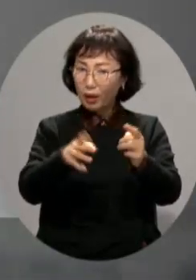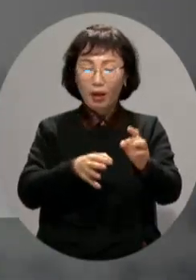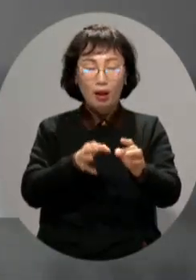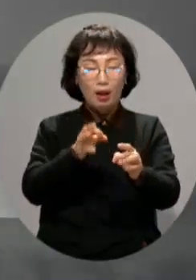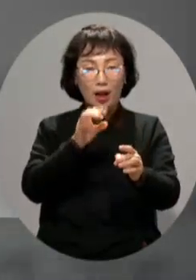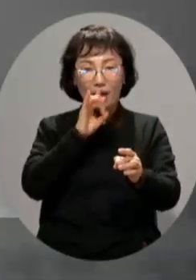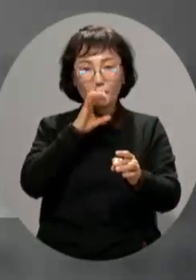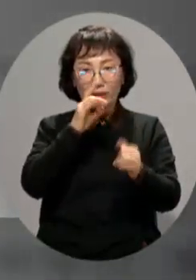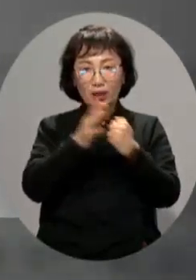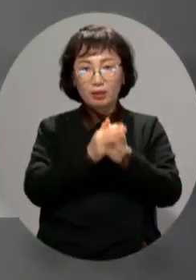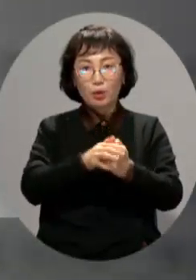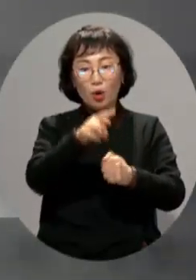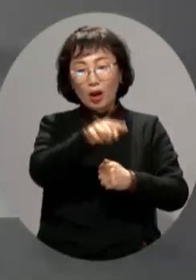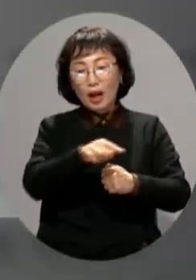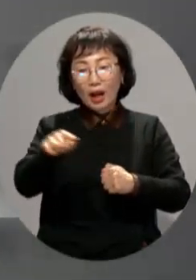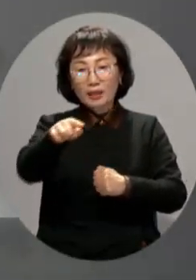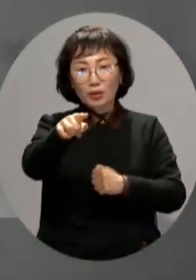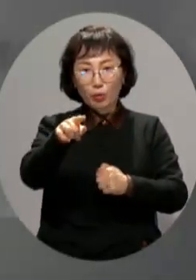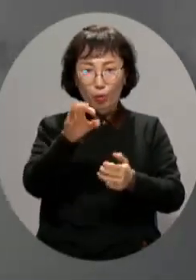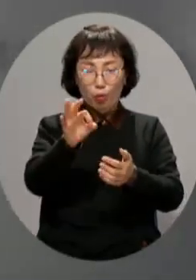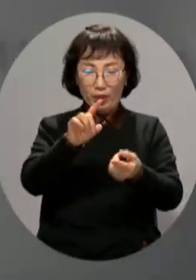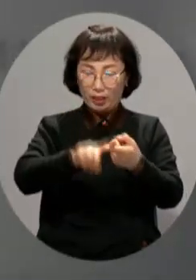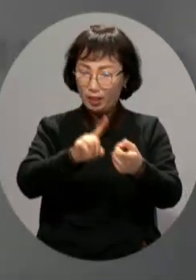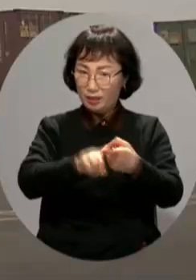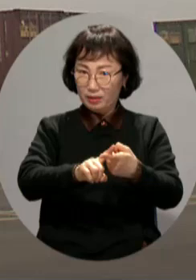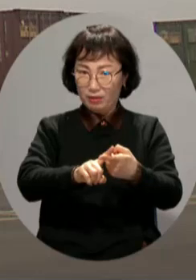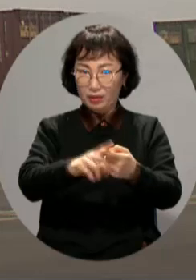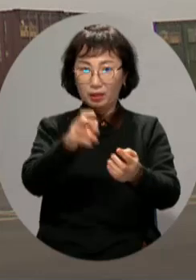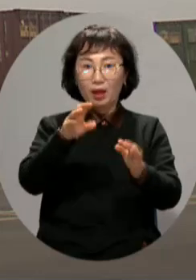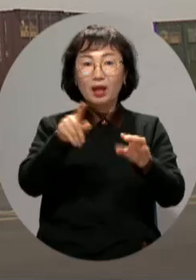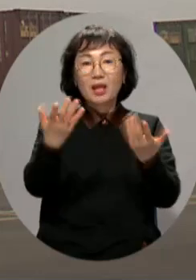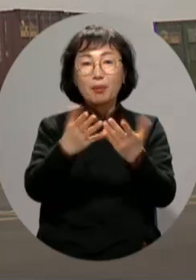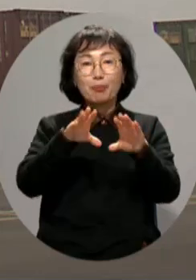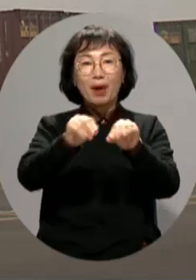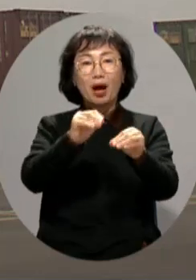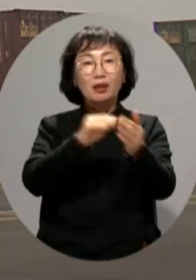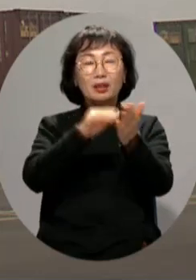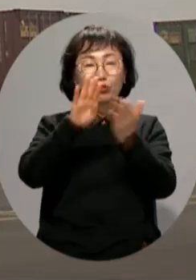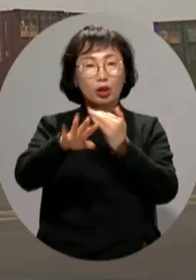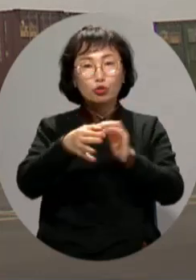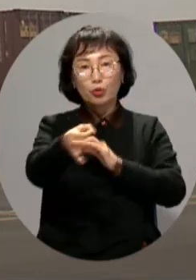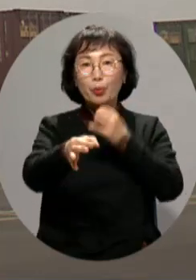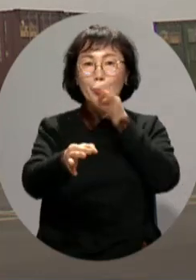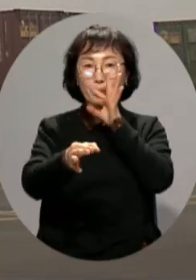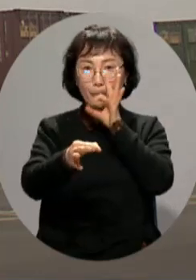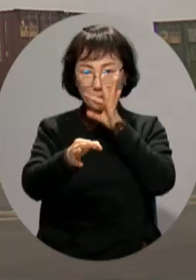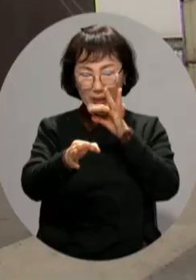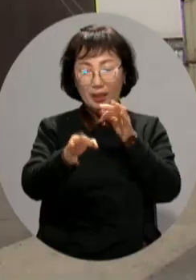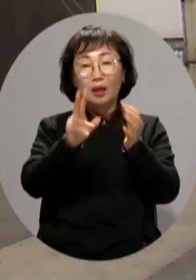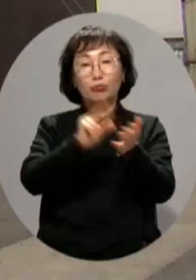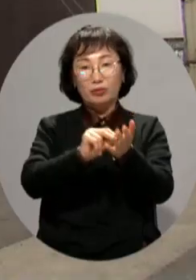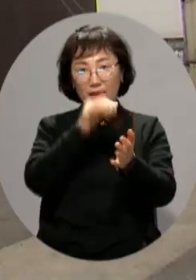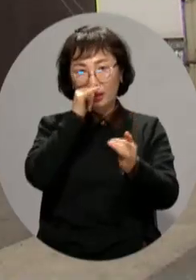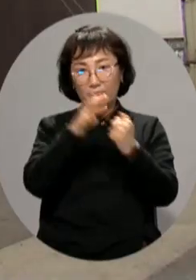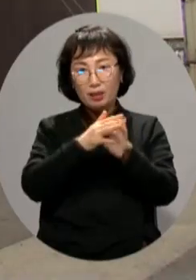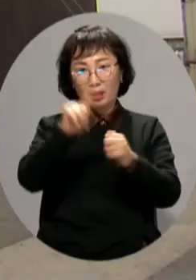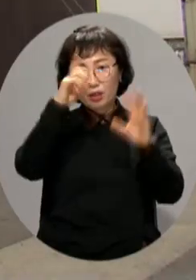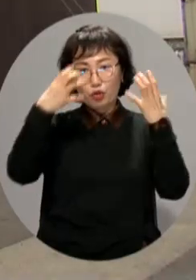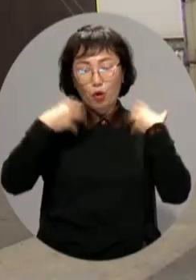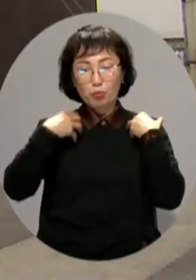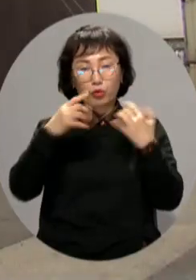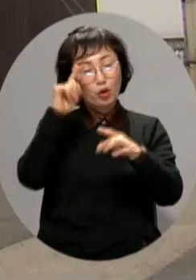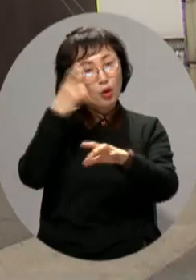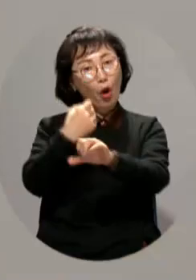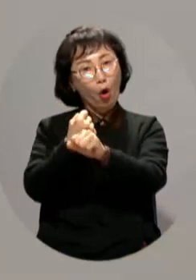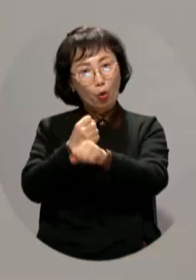뒤에는 쓸 수 없어이를 지출한 것도 의문입니다 2018년부터 272억의 정부연구 과제를 수행하다